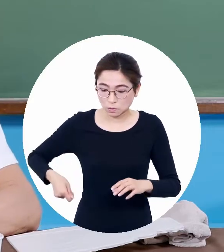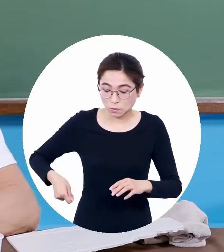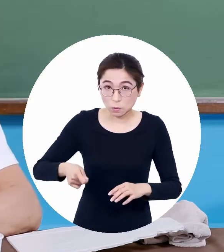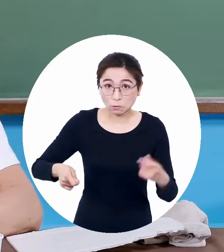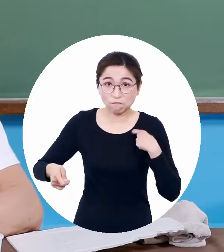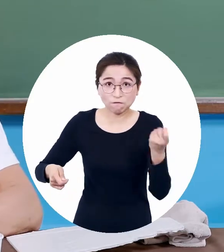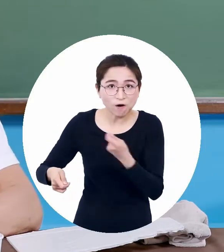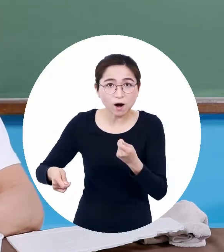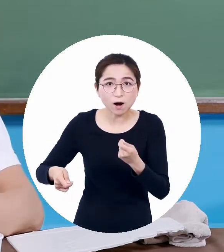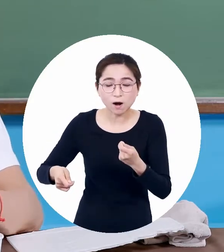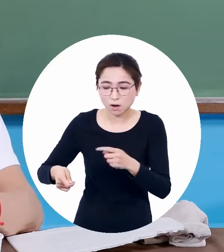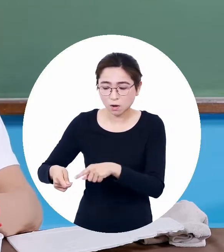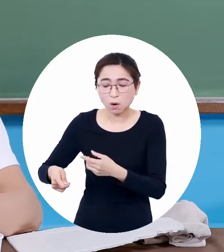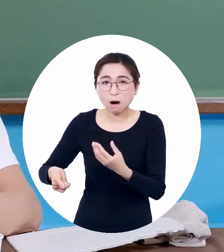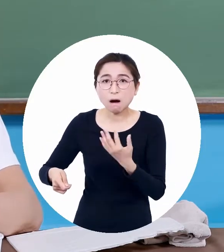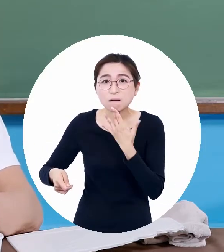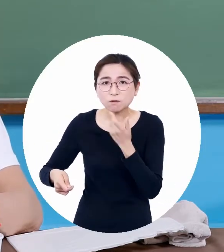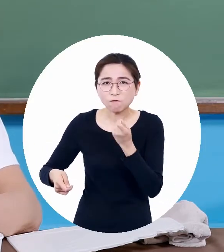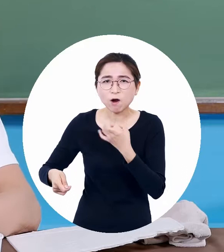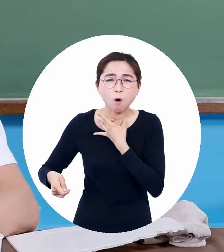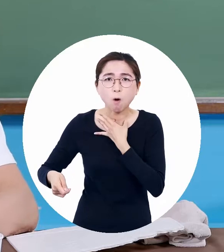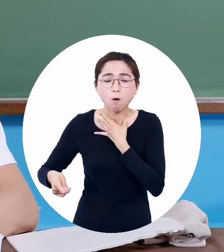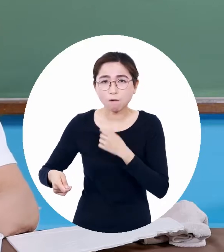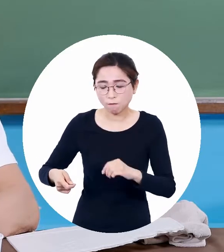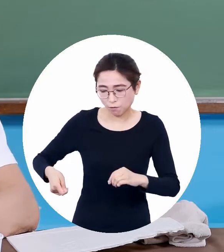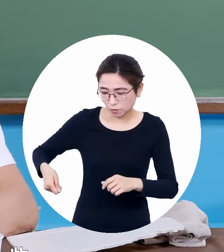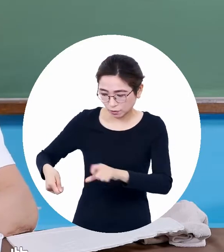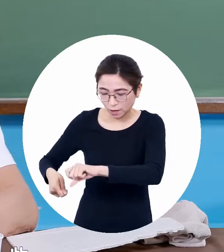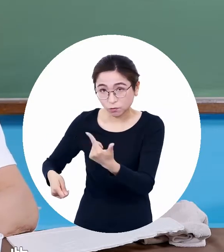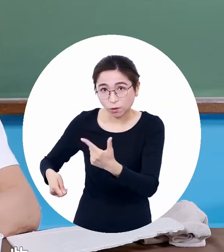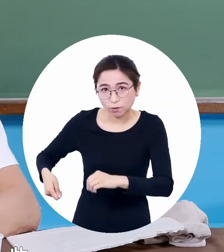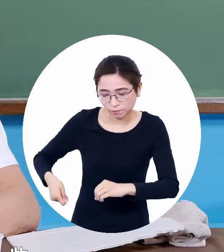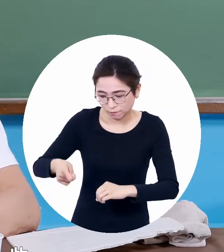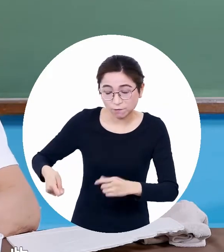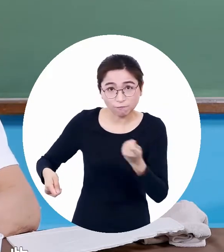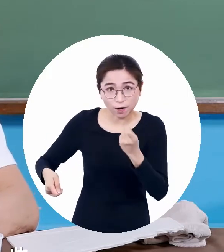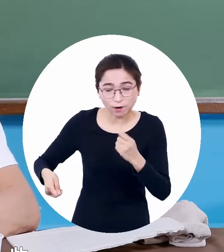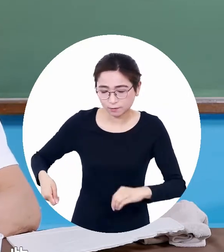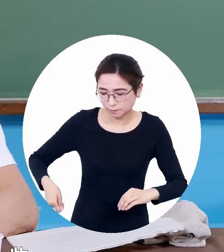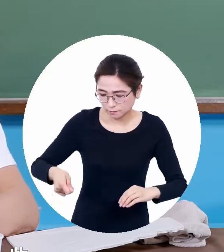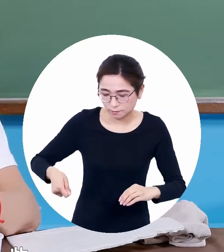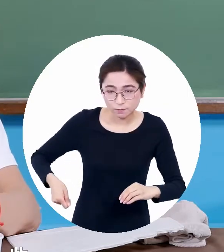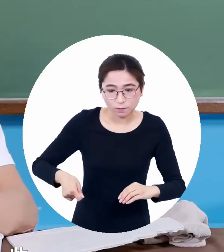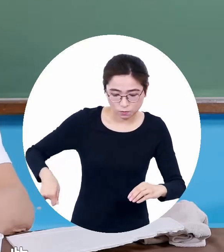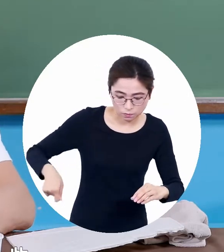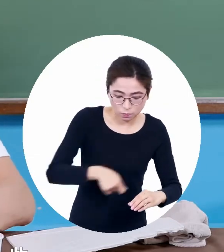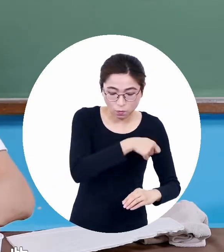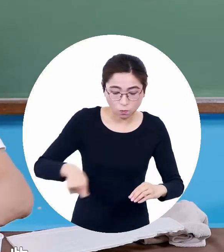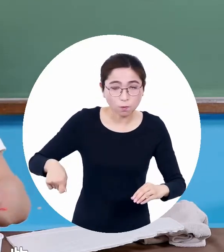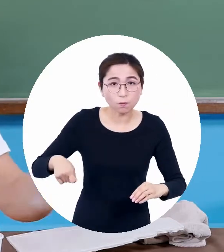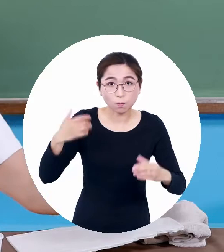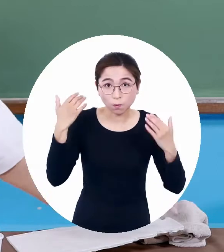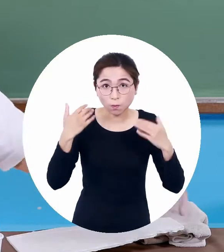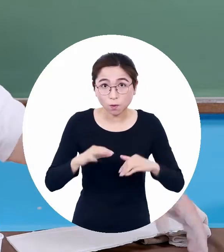咁亦都要快少少啦，因為啲油好容易乾嘅，咁我哋要多少少墨，亦都快少少。